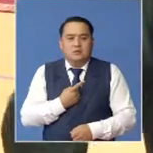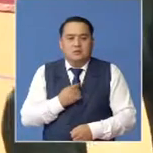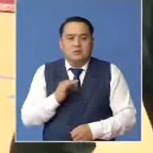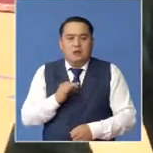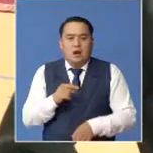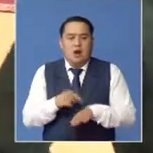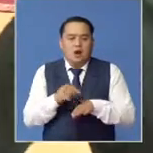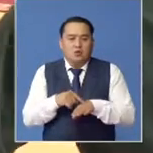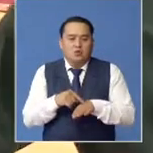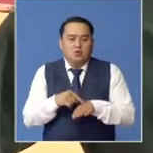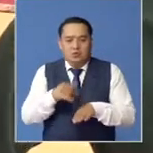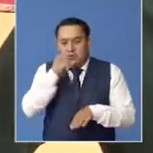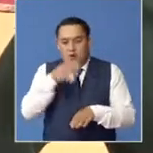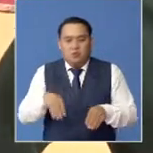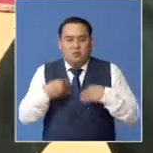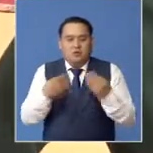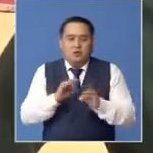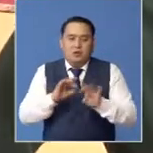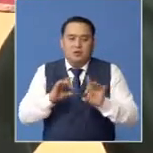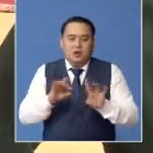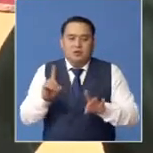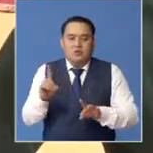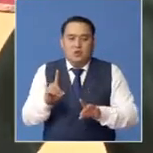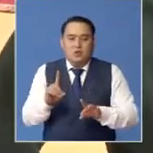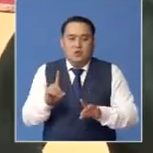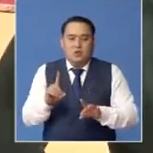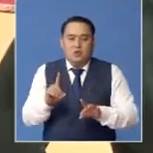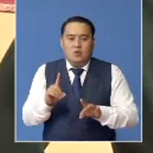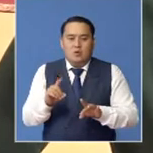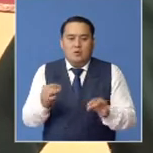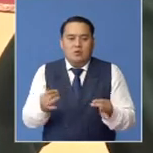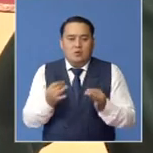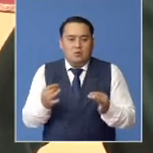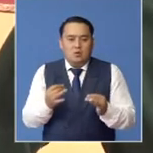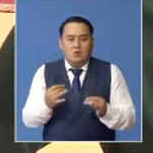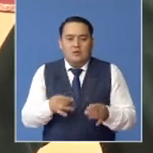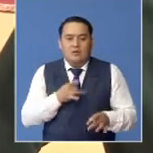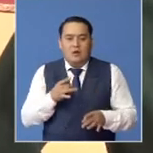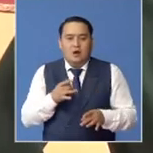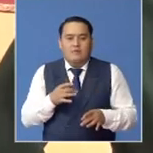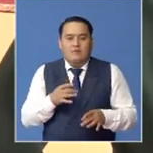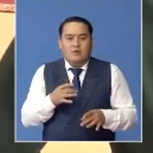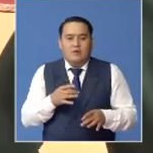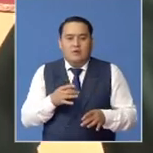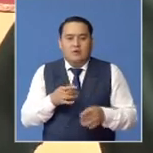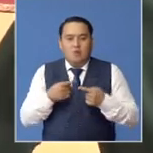Ну, ощущения не передать словами. Адреналин играет, другая